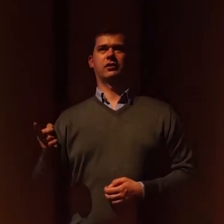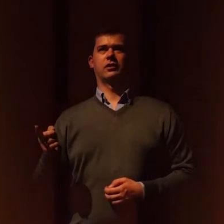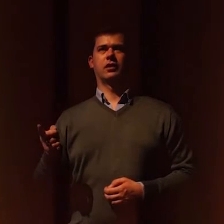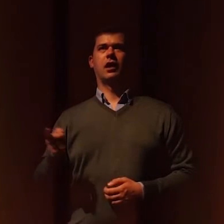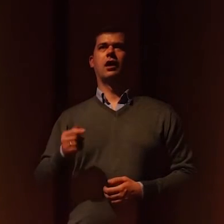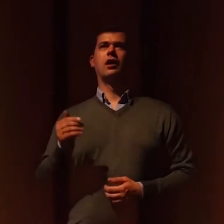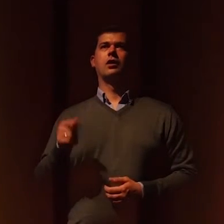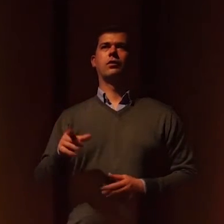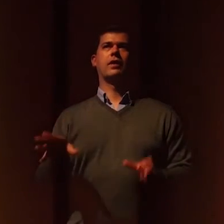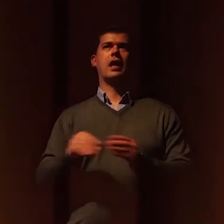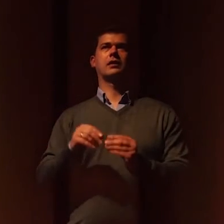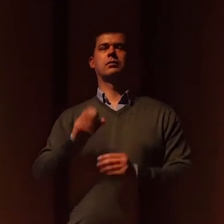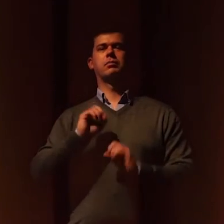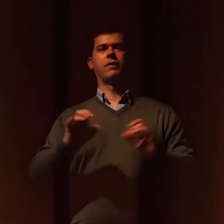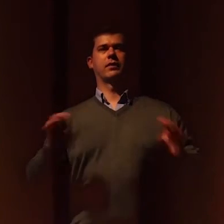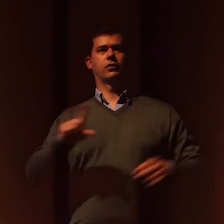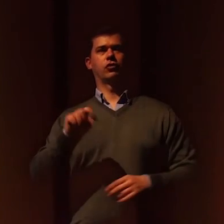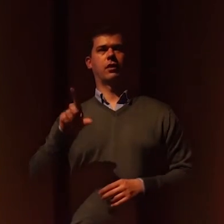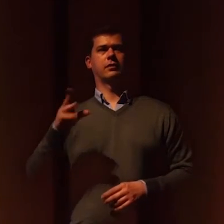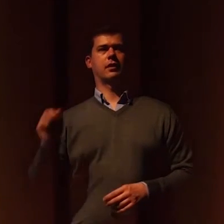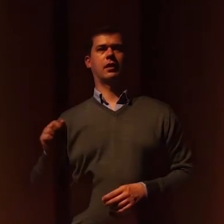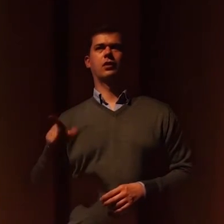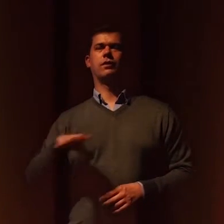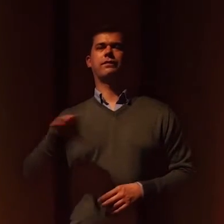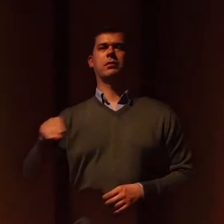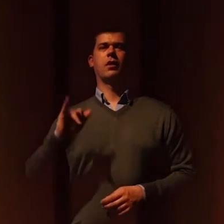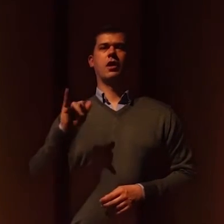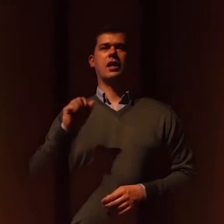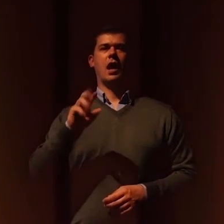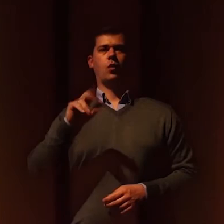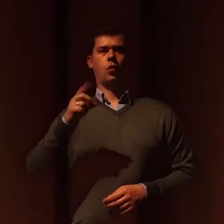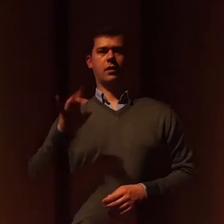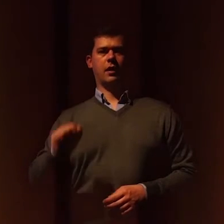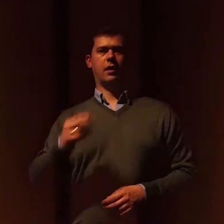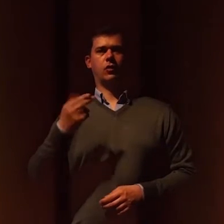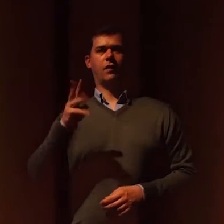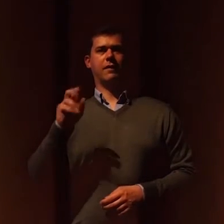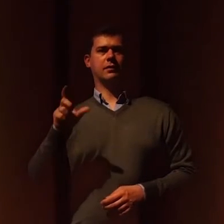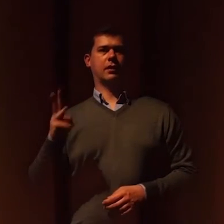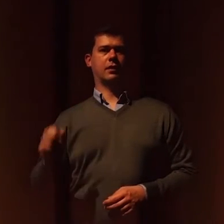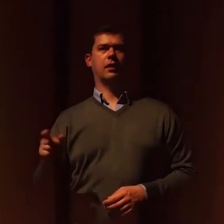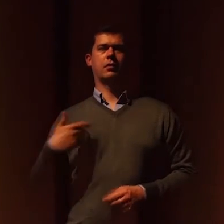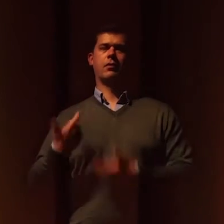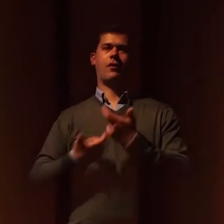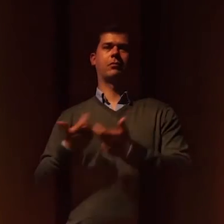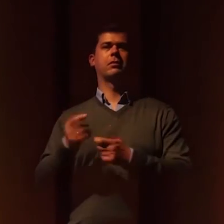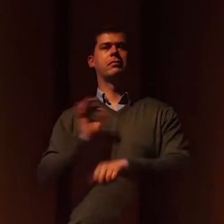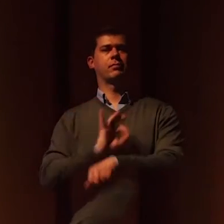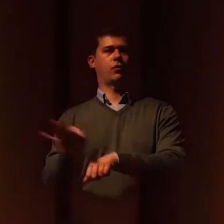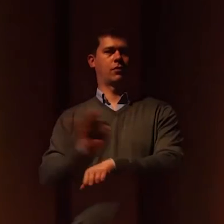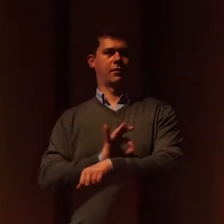wraz z profesor Zielińską jeszcze dla pani minister jarugi Nowackiej przygotowywały jakąś wersję